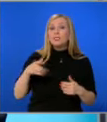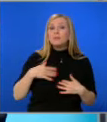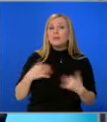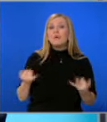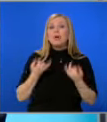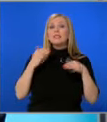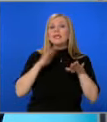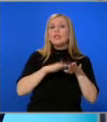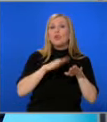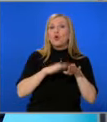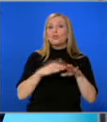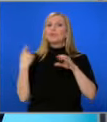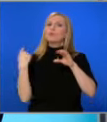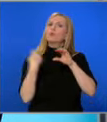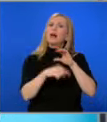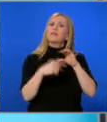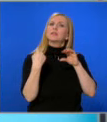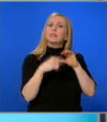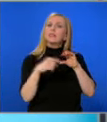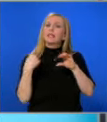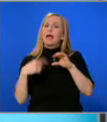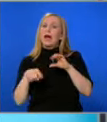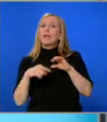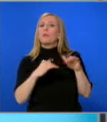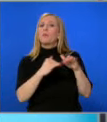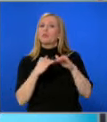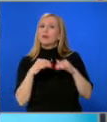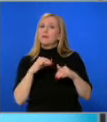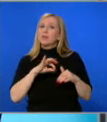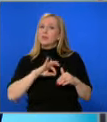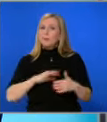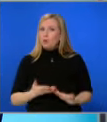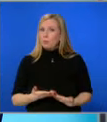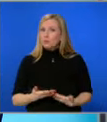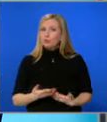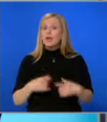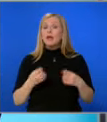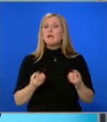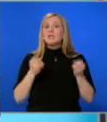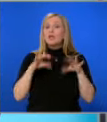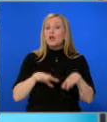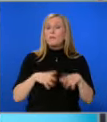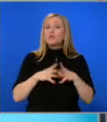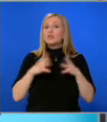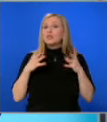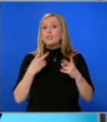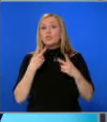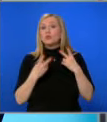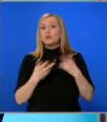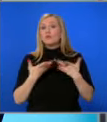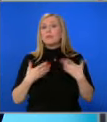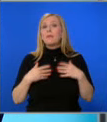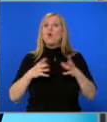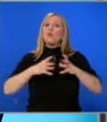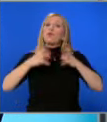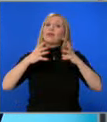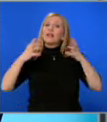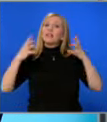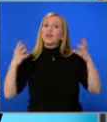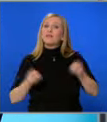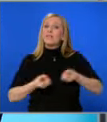по-лесен достъп до подаване на сигнали, до получаване на подкрепа. Първоначално дори може да изглежда като да има увеличаване